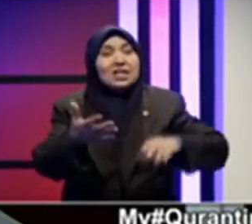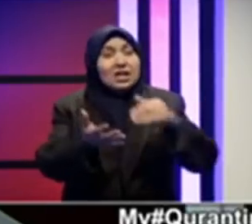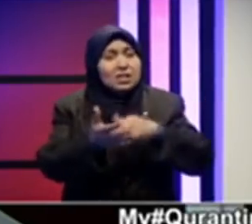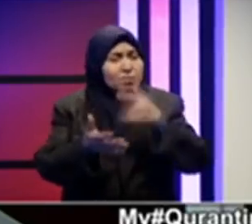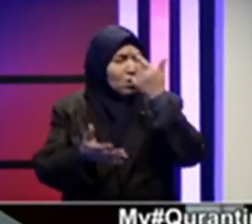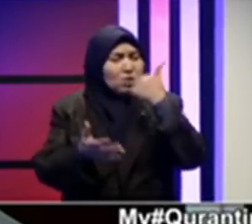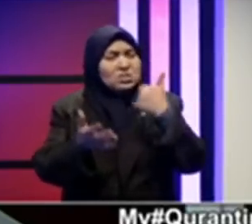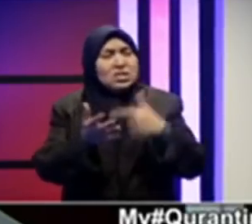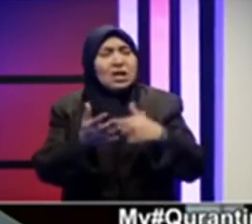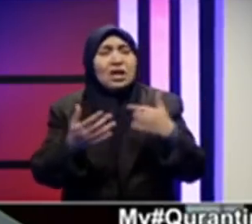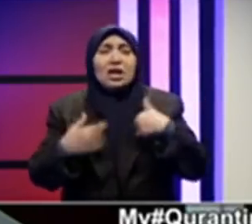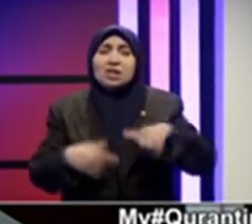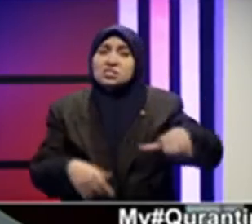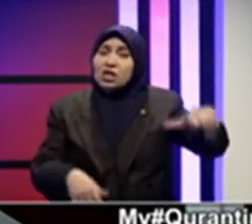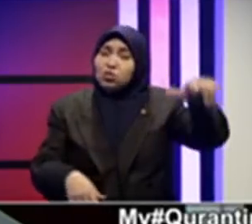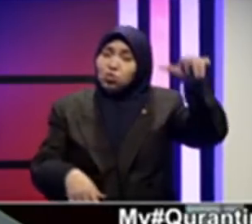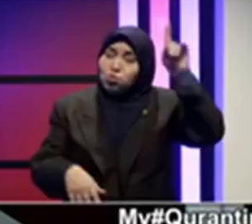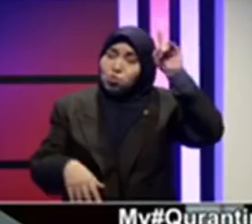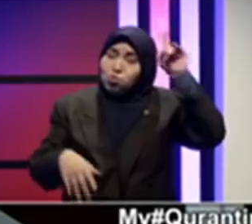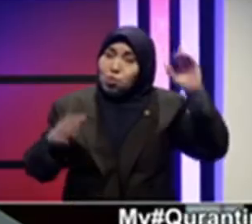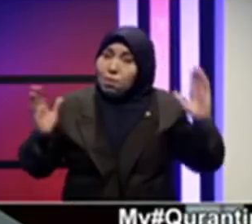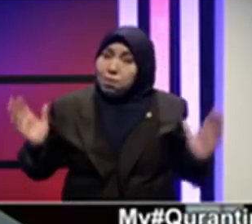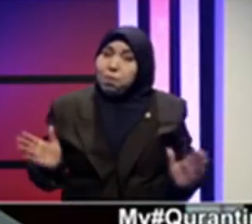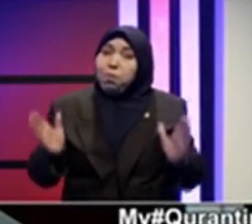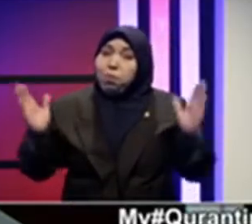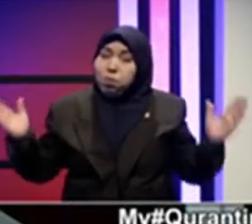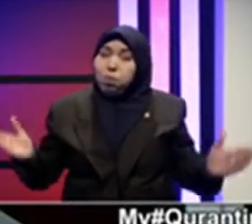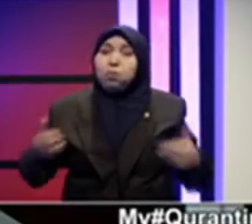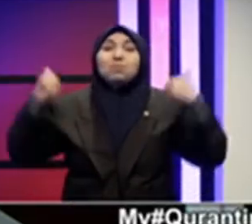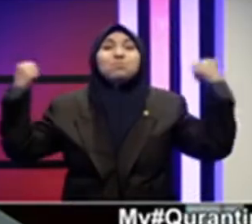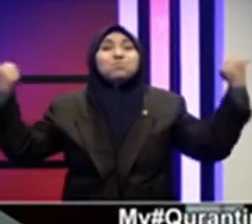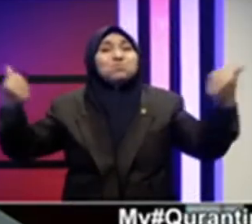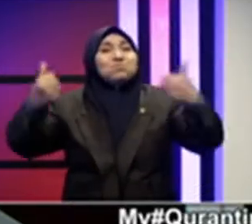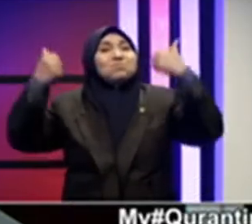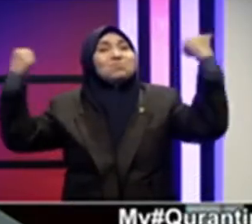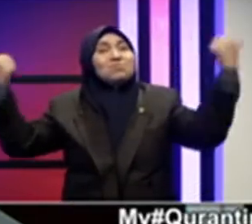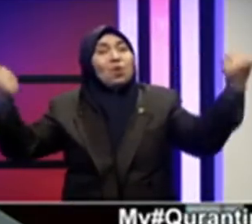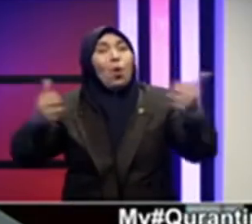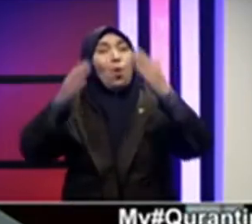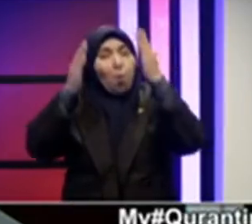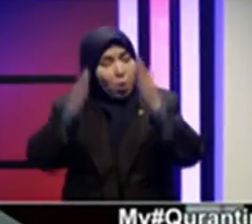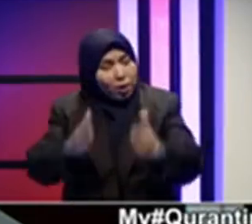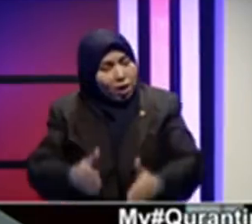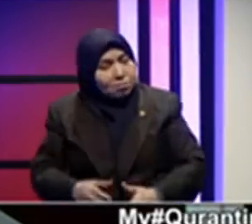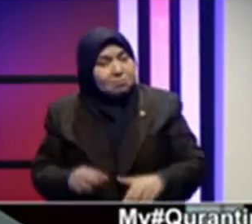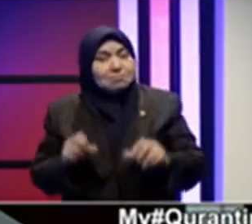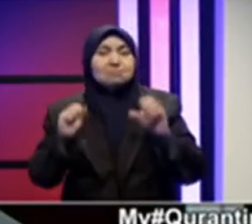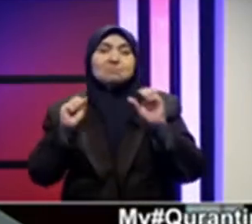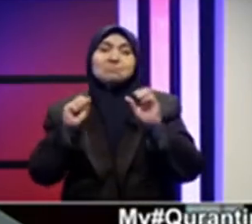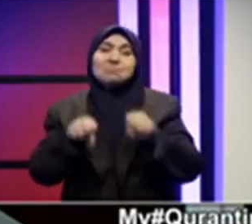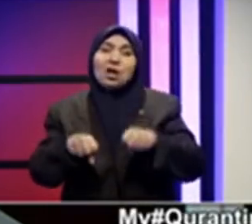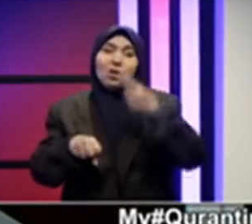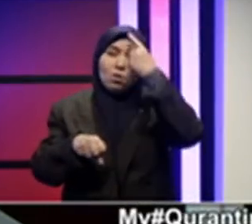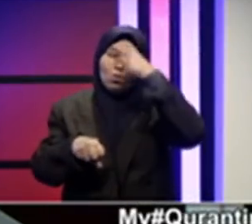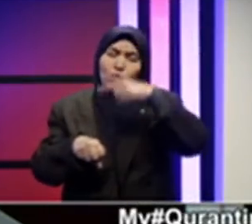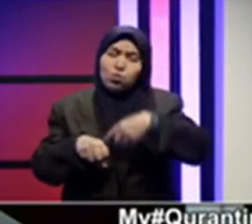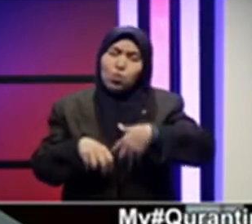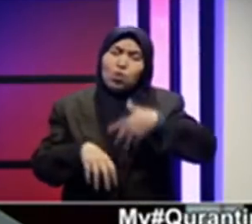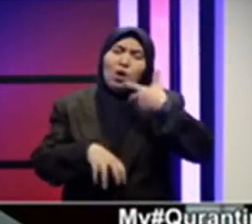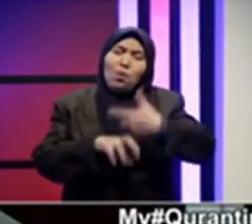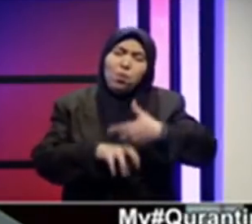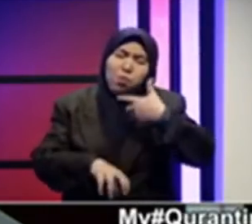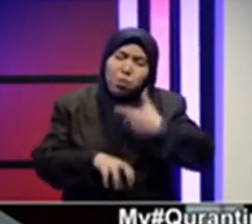ini adalah satu alu-aluan ya, kepada orang-orang yang sanggup untuk bersusah-susah di